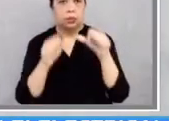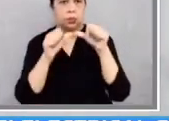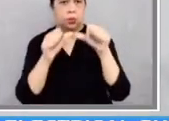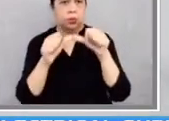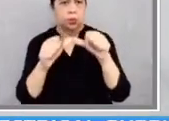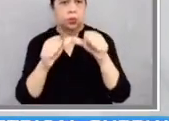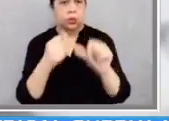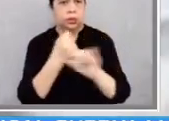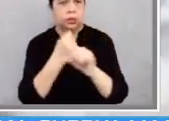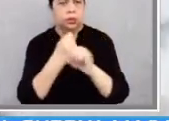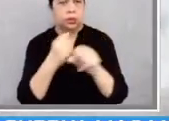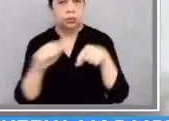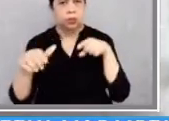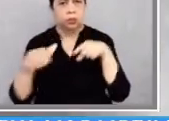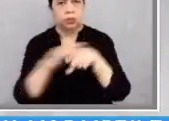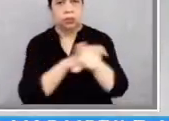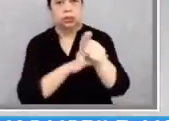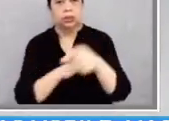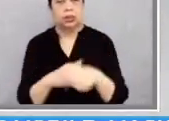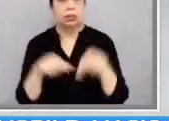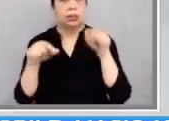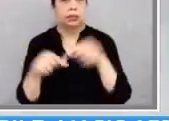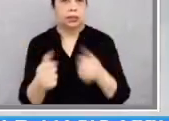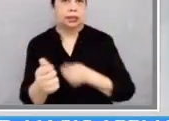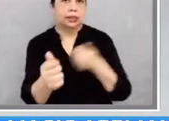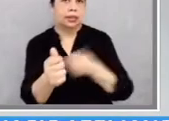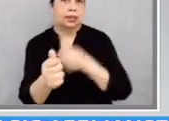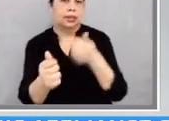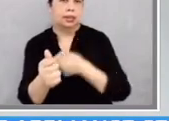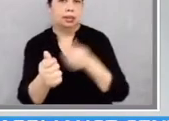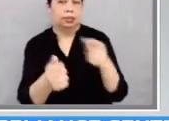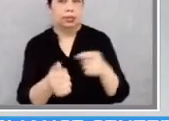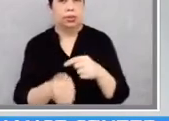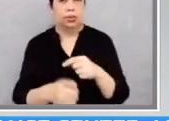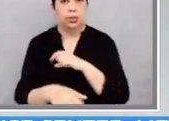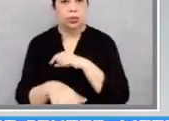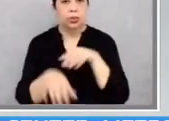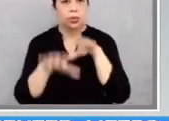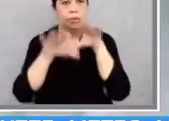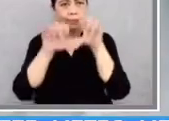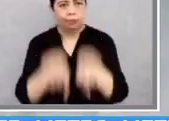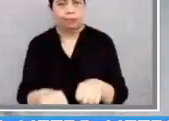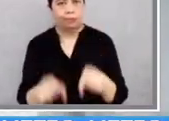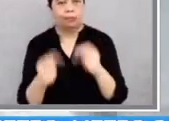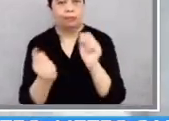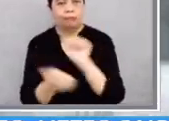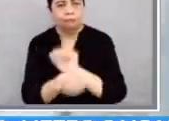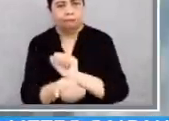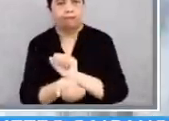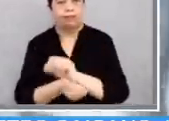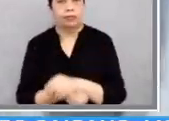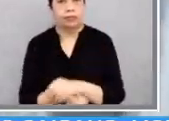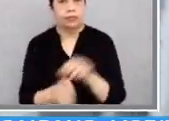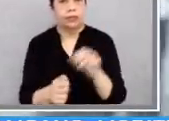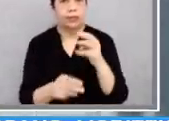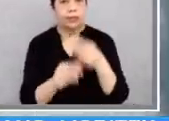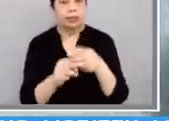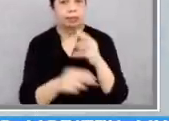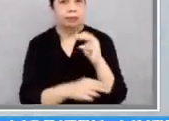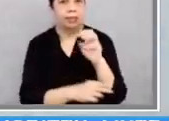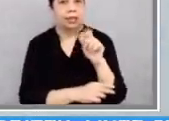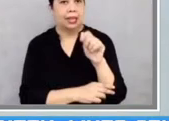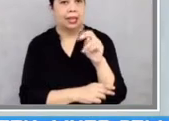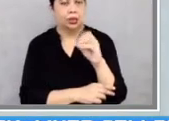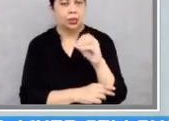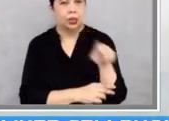para makatakas. Dito na siya hinabol ng mga enforcer. Inabutan naman siya at inaresto. Si Milandro Alarcon ang enforcer na sumakay